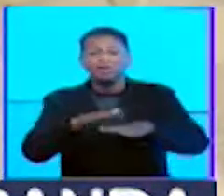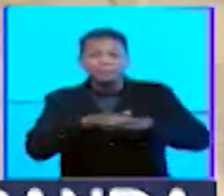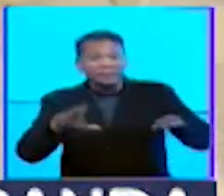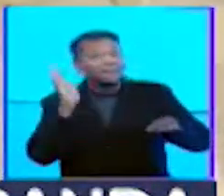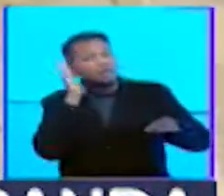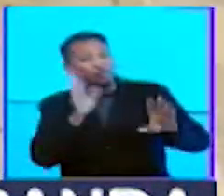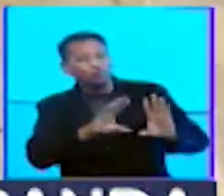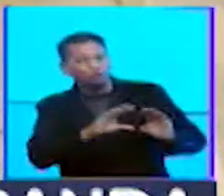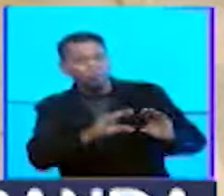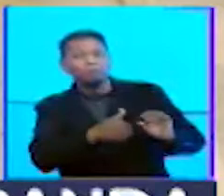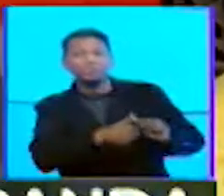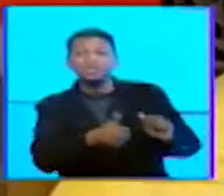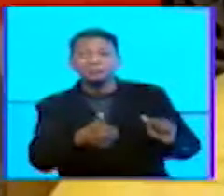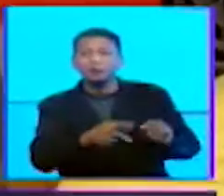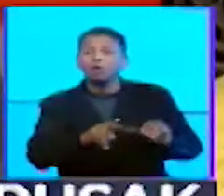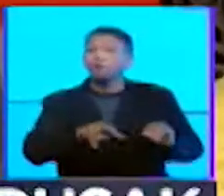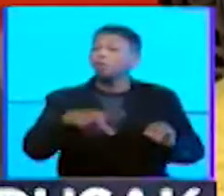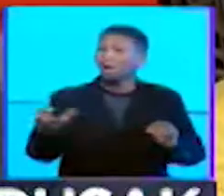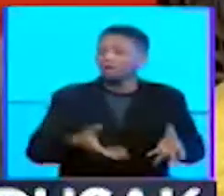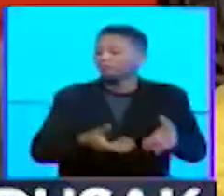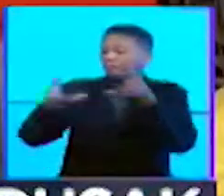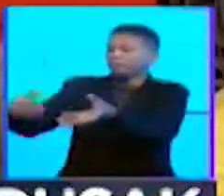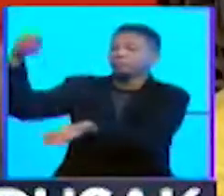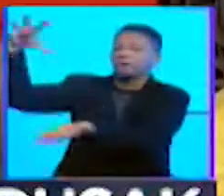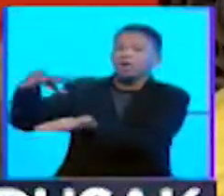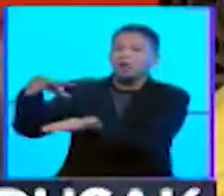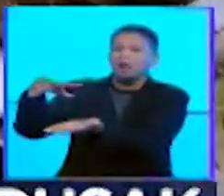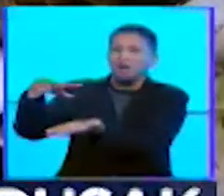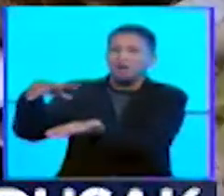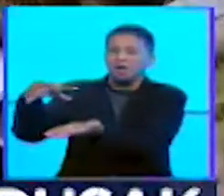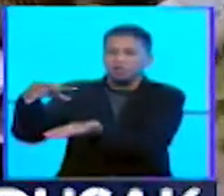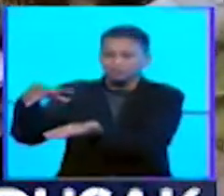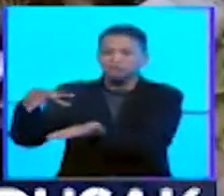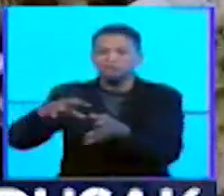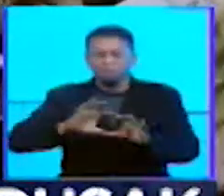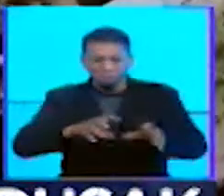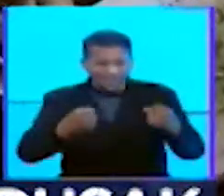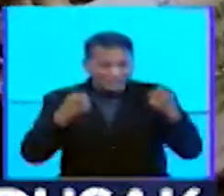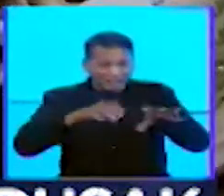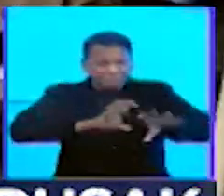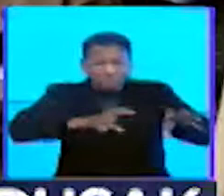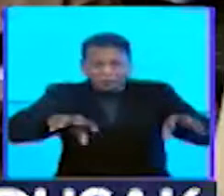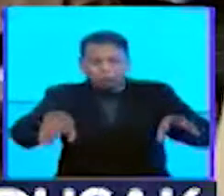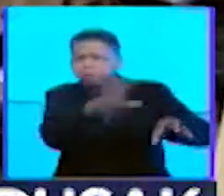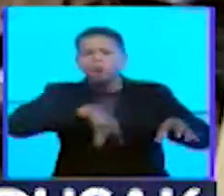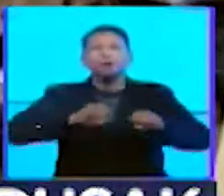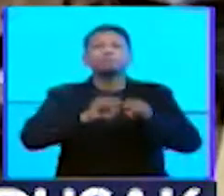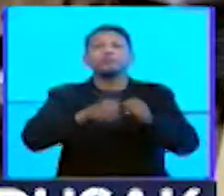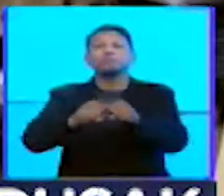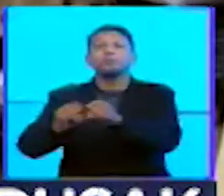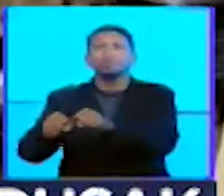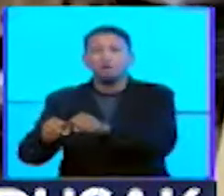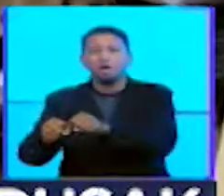dijemur, sementara sebagian peralatan medis rusak terendam banjir. Banjir juga membuat dokumen basah serta